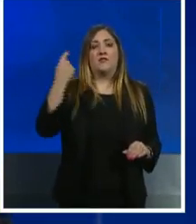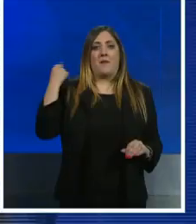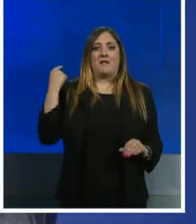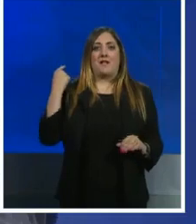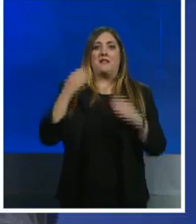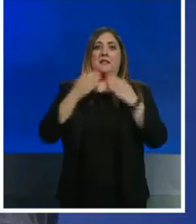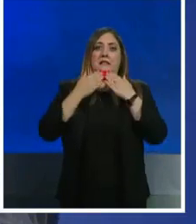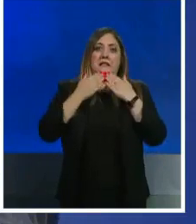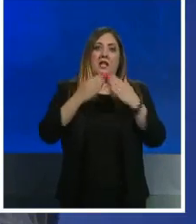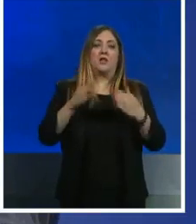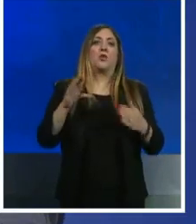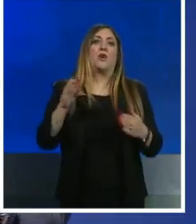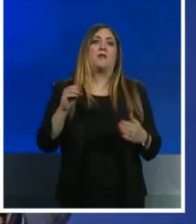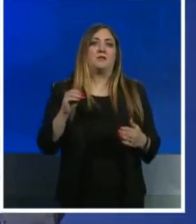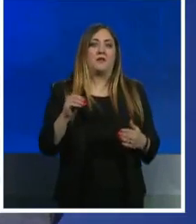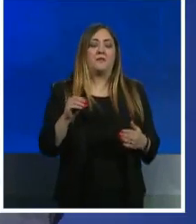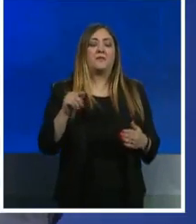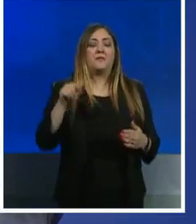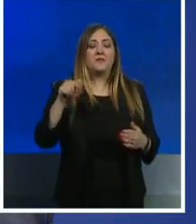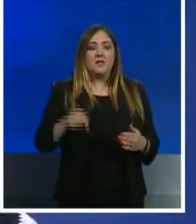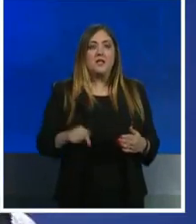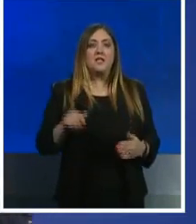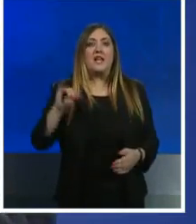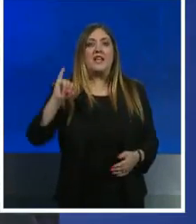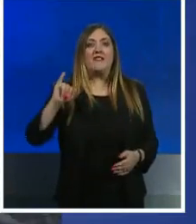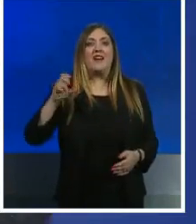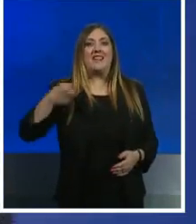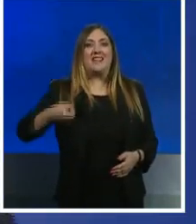ħafna, ngħaddi issa għal Ivan Grech